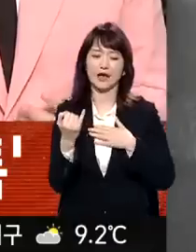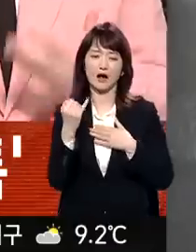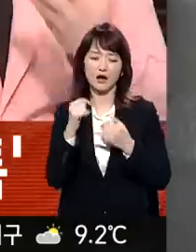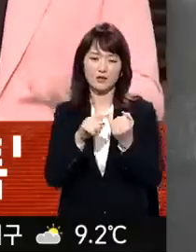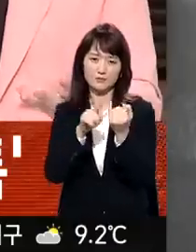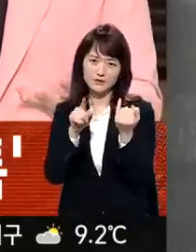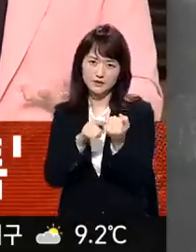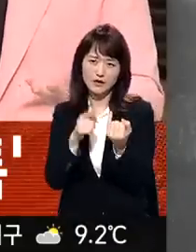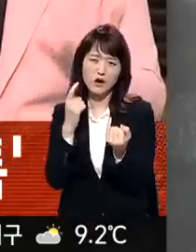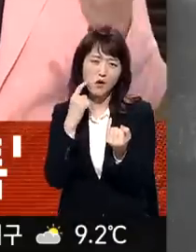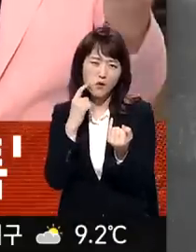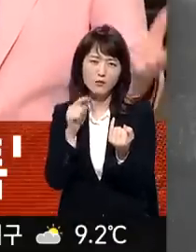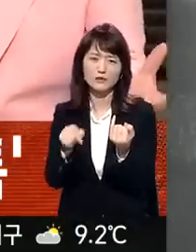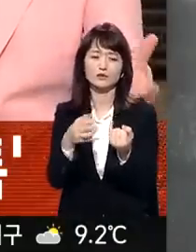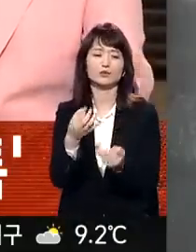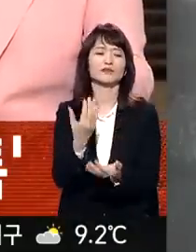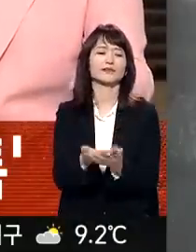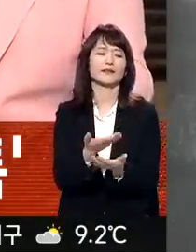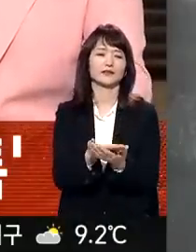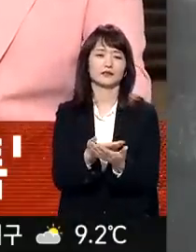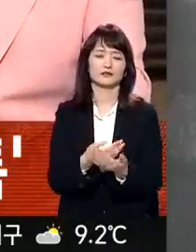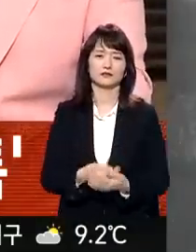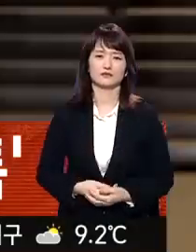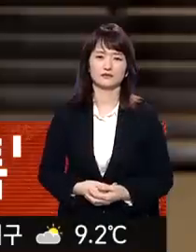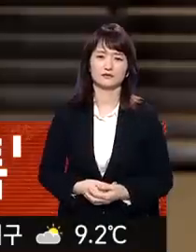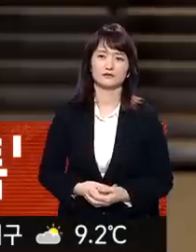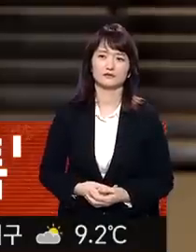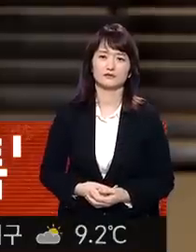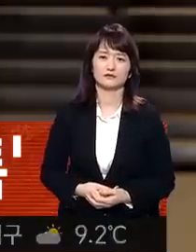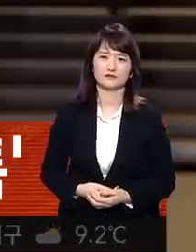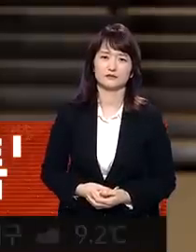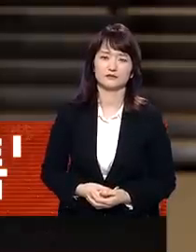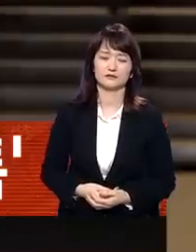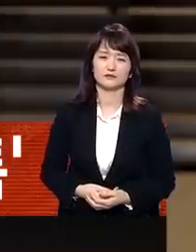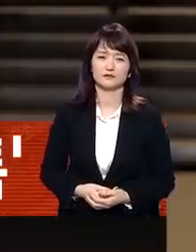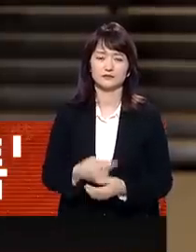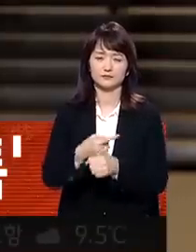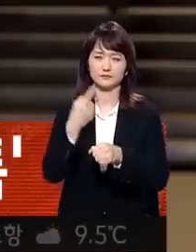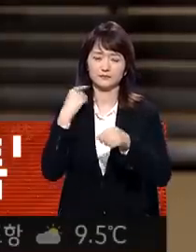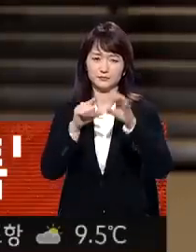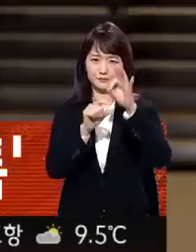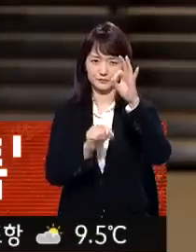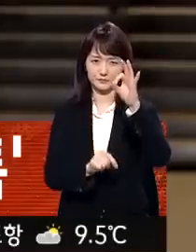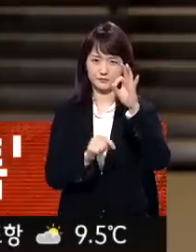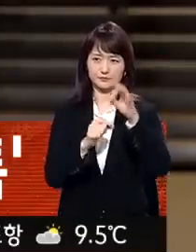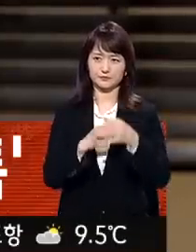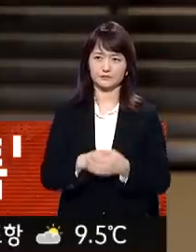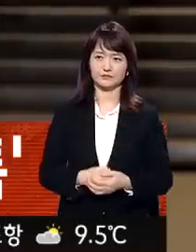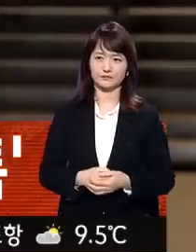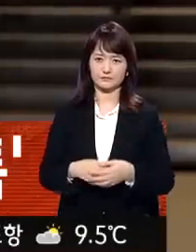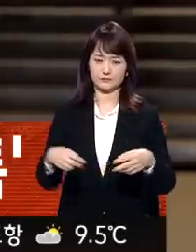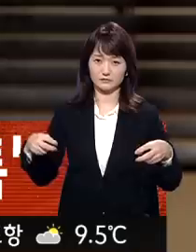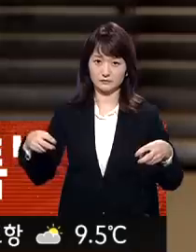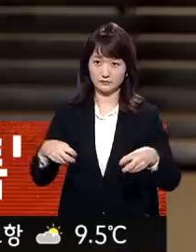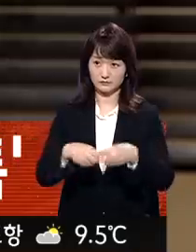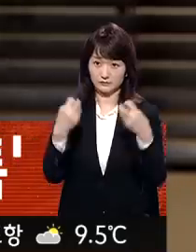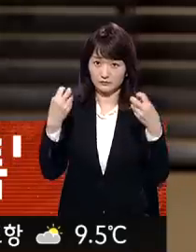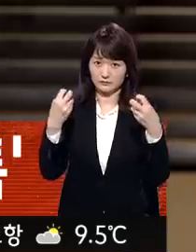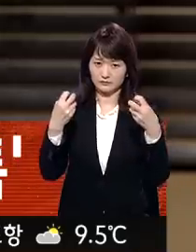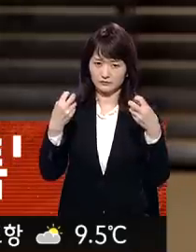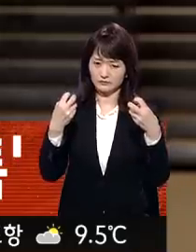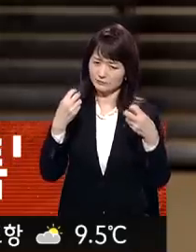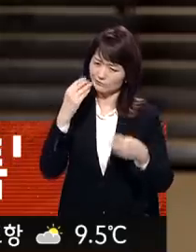거짓말했겠냐. 아이고. 돈 달라. 라고 하는 방법을 이용했던 걸로 보이거든요. 야. 다만 이제 지난해 10월 달에 이 교통사고 발생했는데 너무